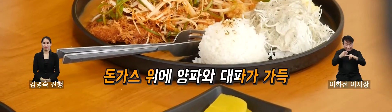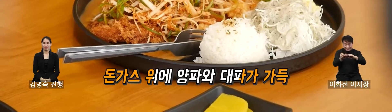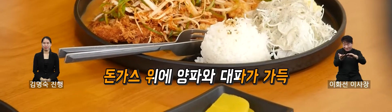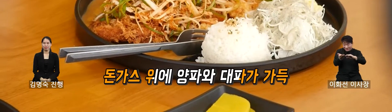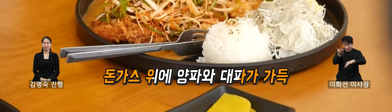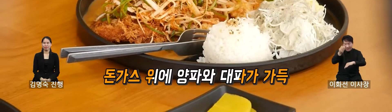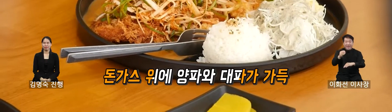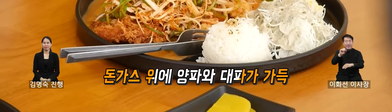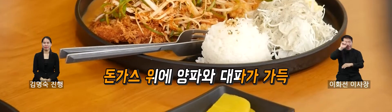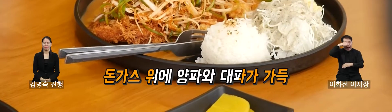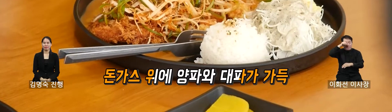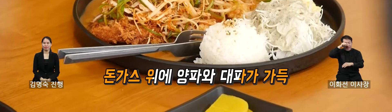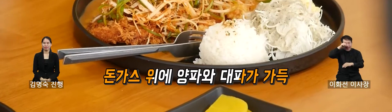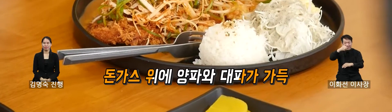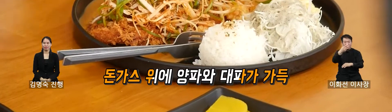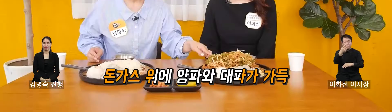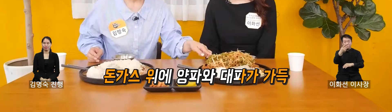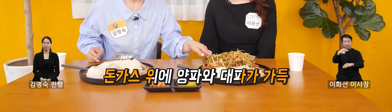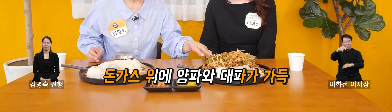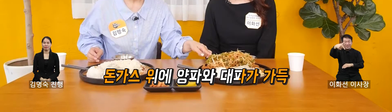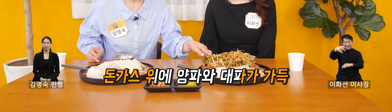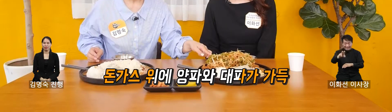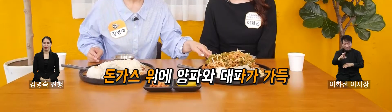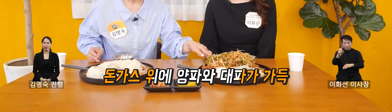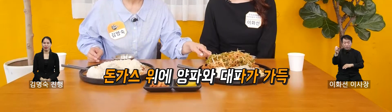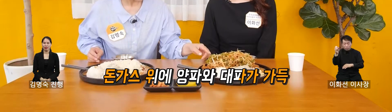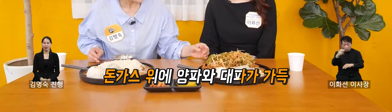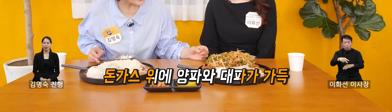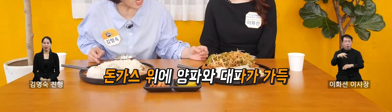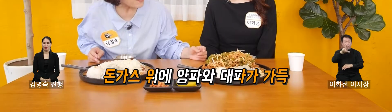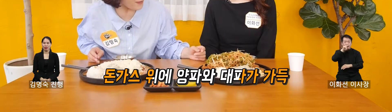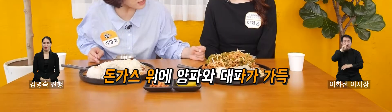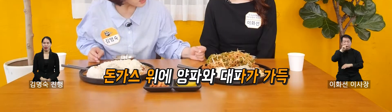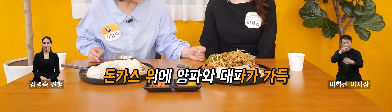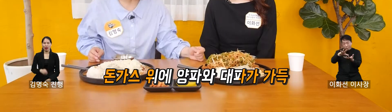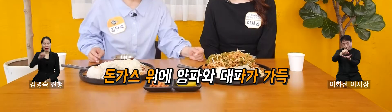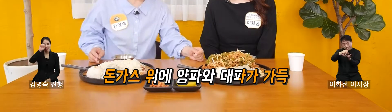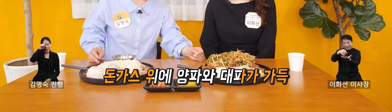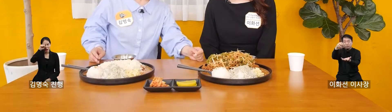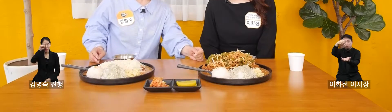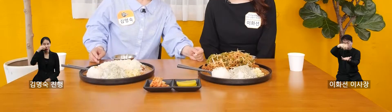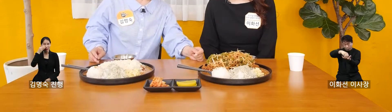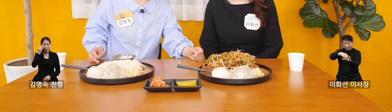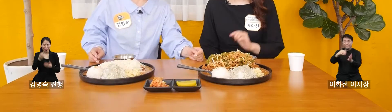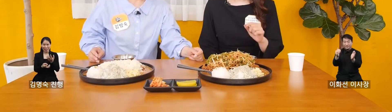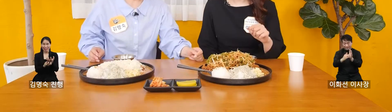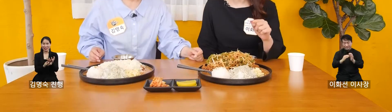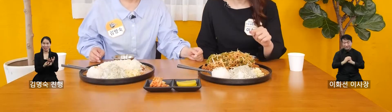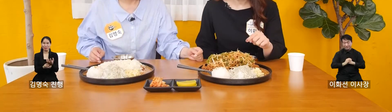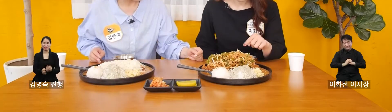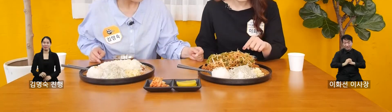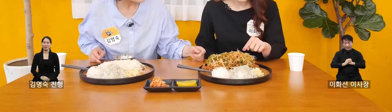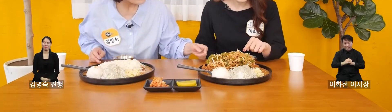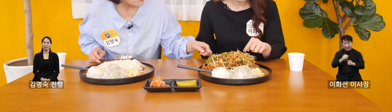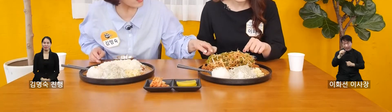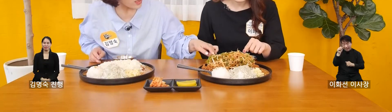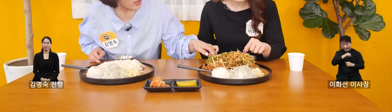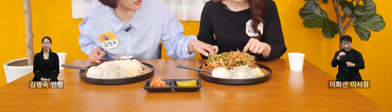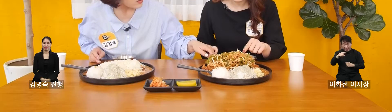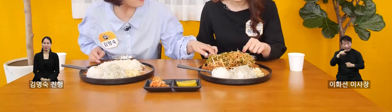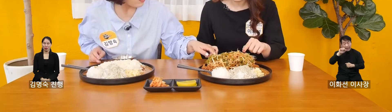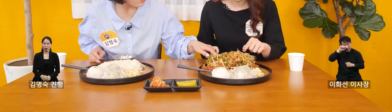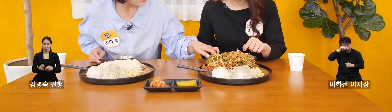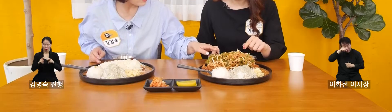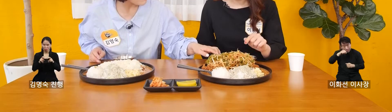양파 튀김이랑 대파 저희 무침이 올라갔습니다. 양파 튀김이요? 아, 이게 양파구나.